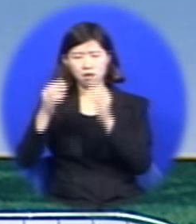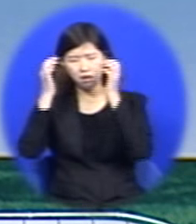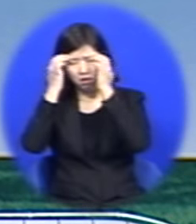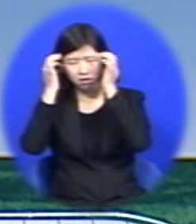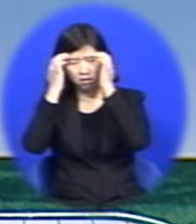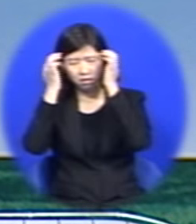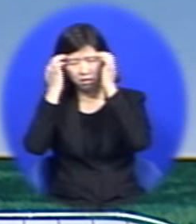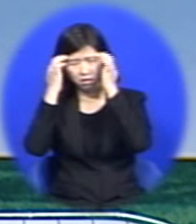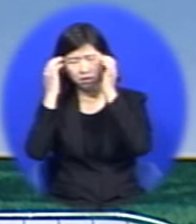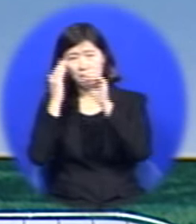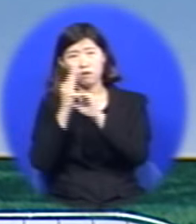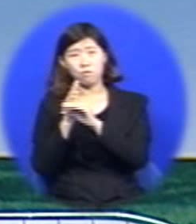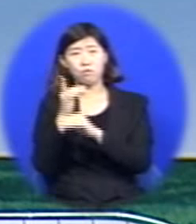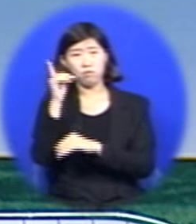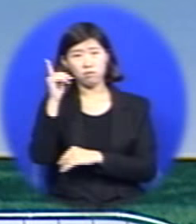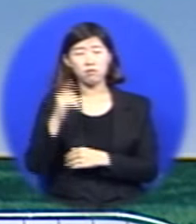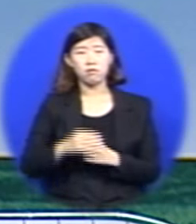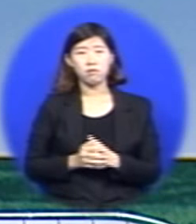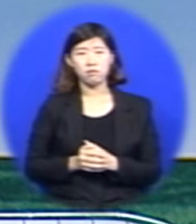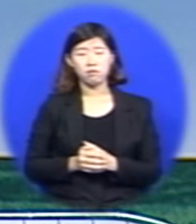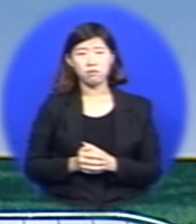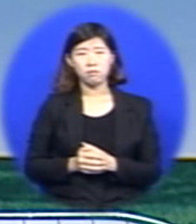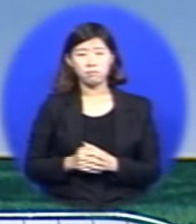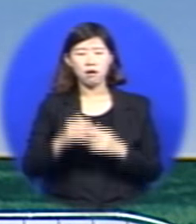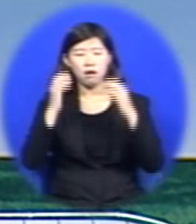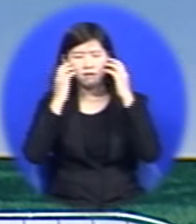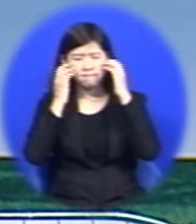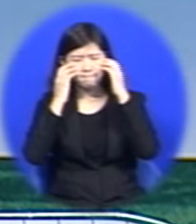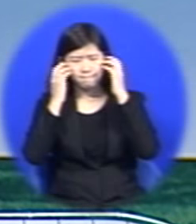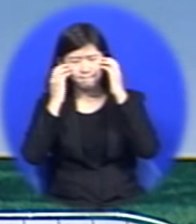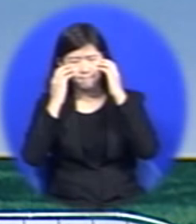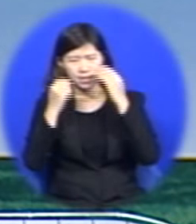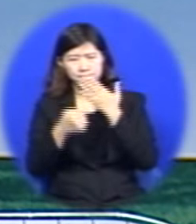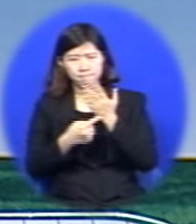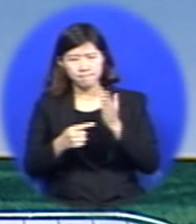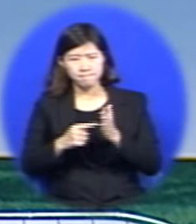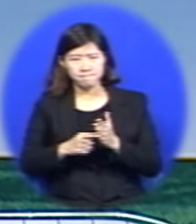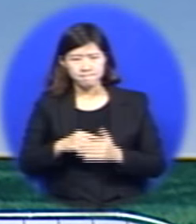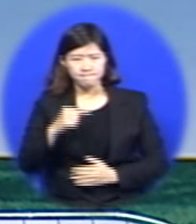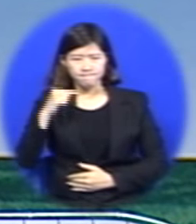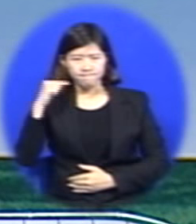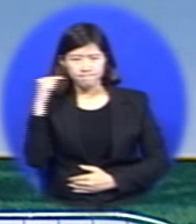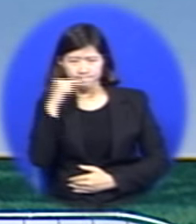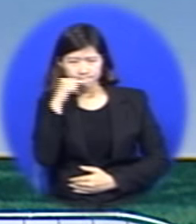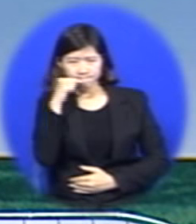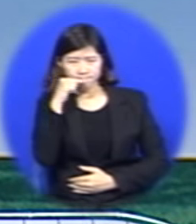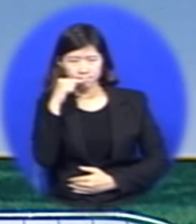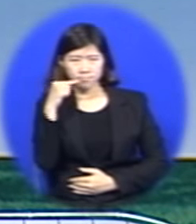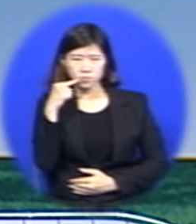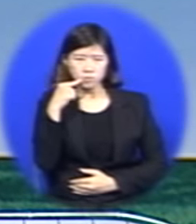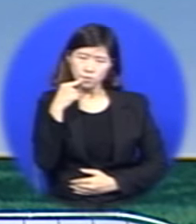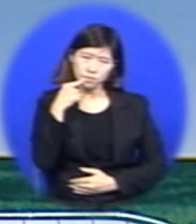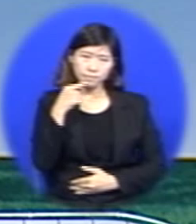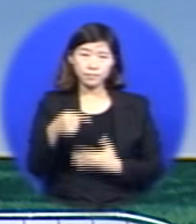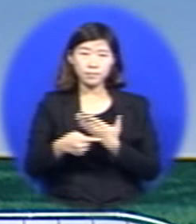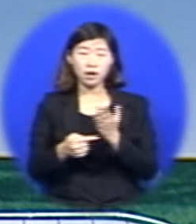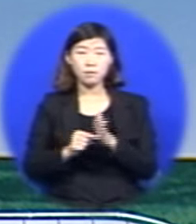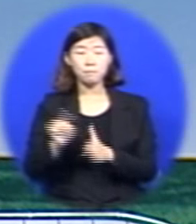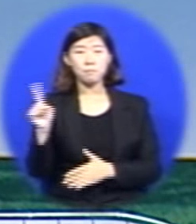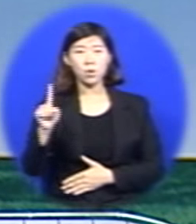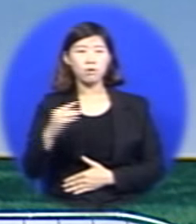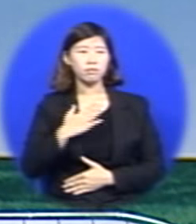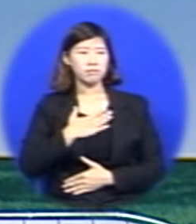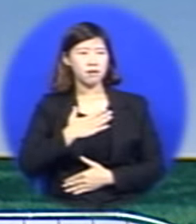있더라. 이분이 그런 어려움을 겪으면서 마음이 아주 독한 마음을 품었습니다. 내가 언제까지